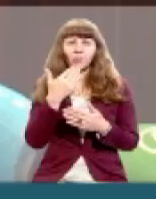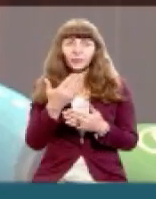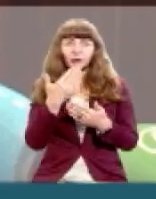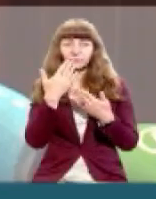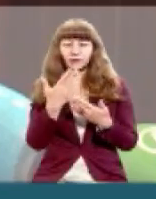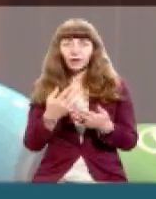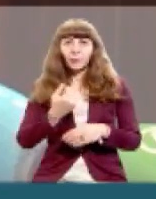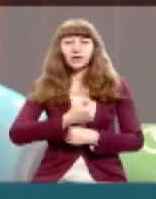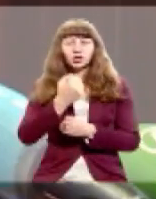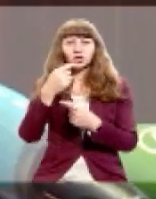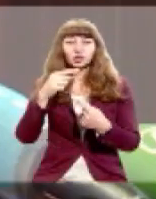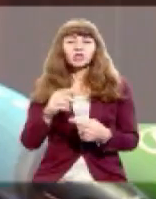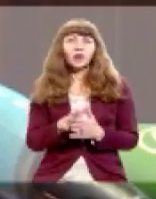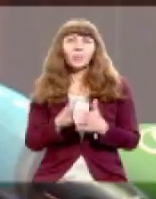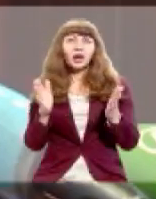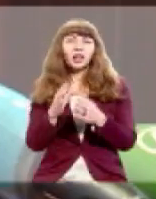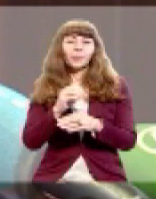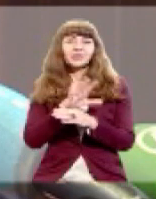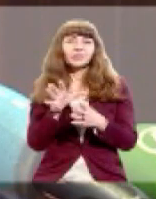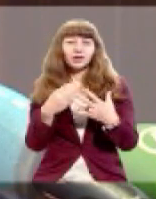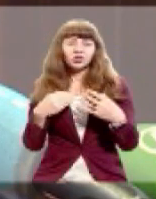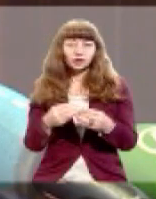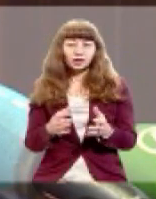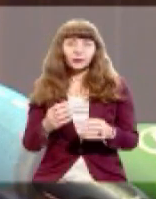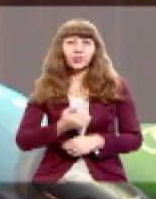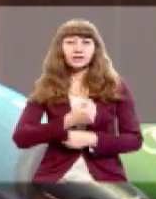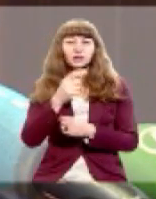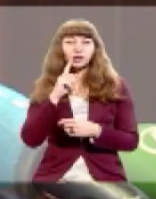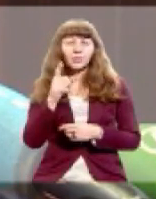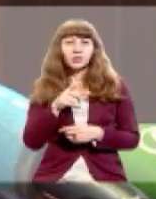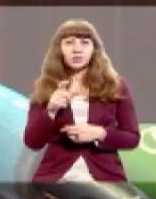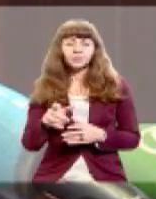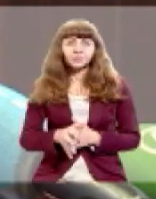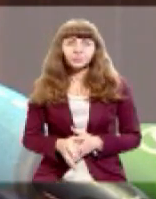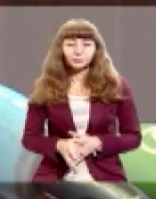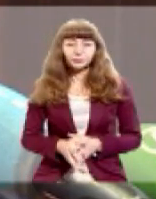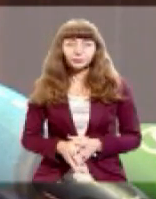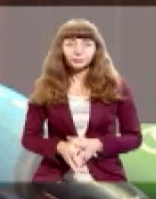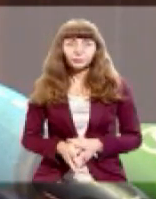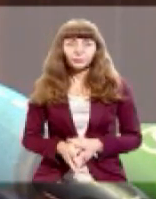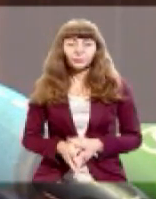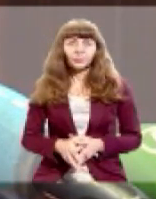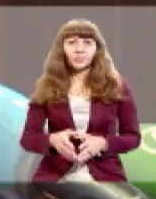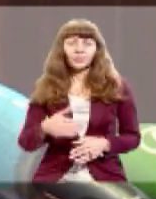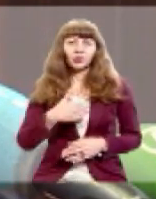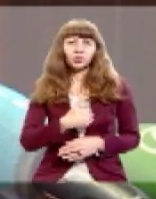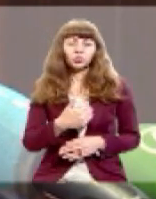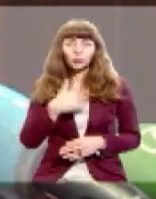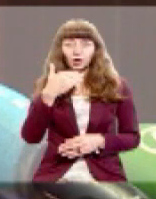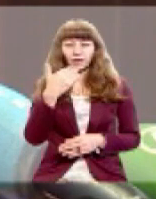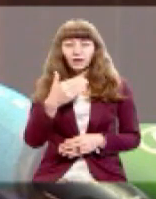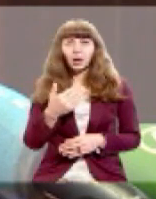тоқталды. Жастардың қолдауы жөнінде өздеріңізді білесіндер, мемлекет басшының тапсырмасына сай